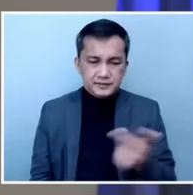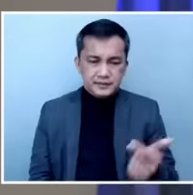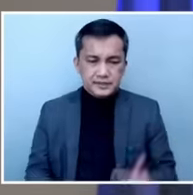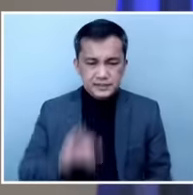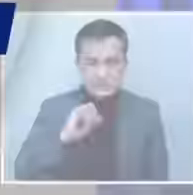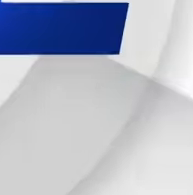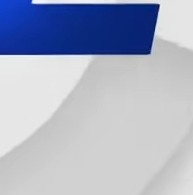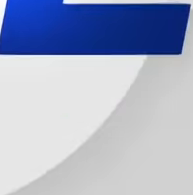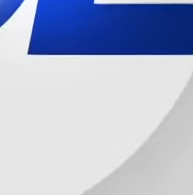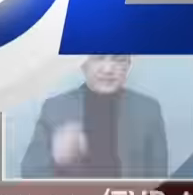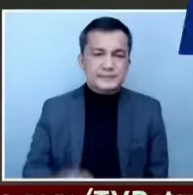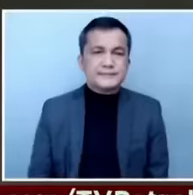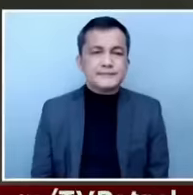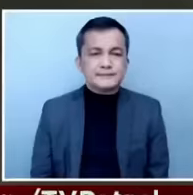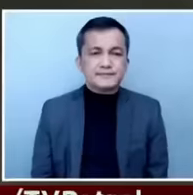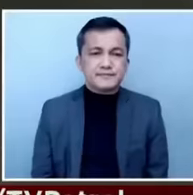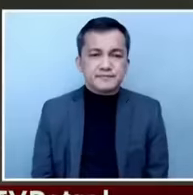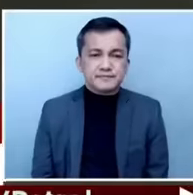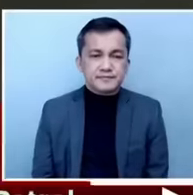Manahan.